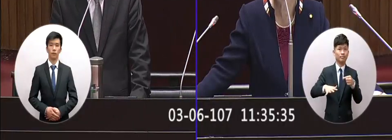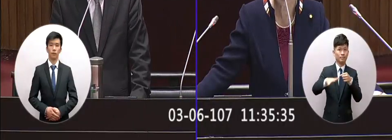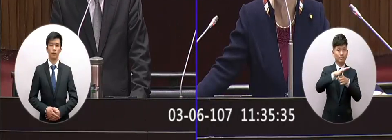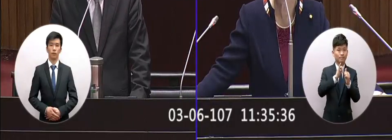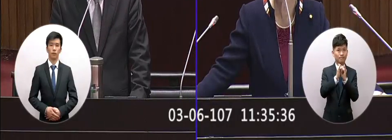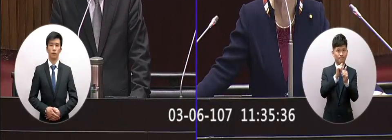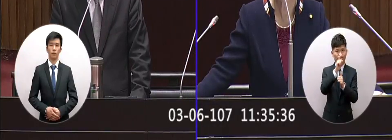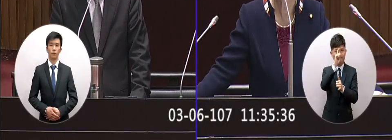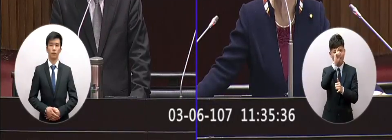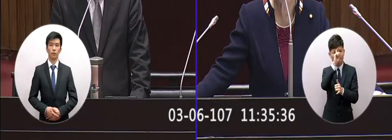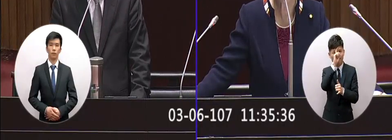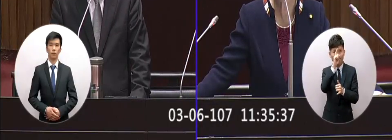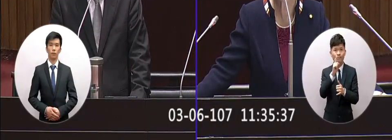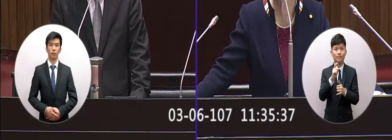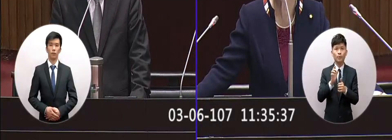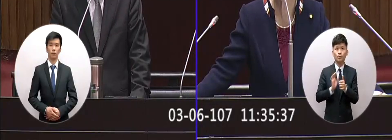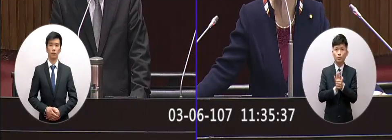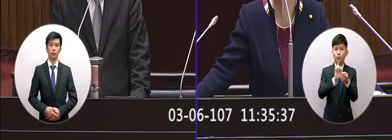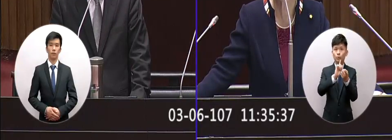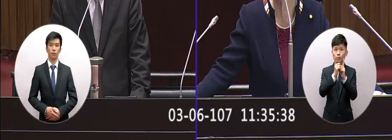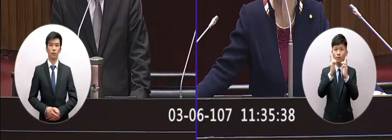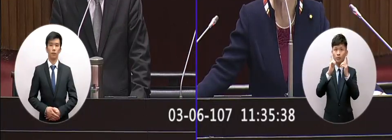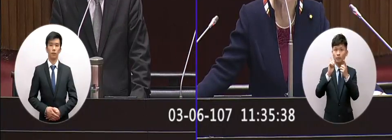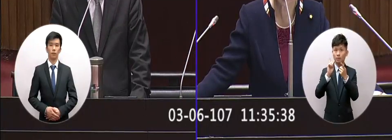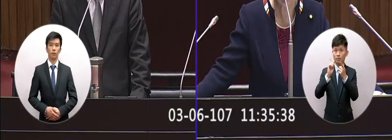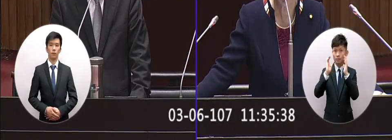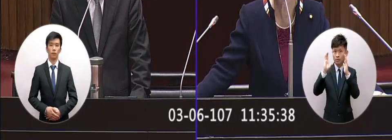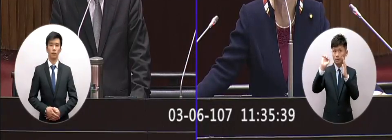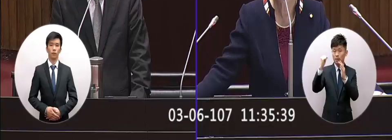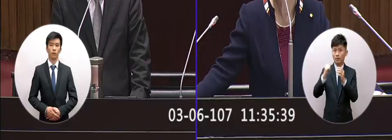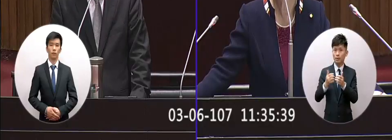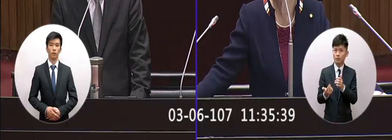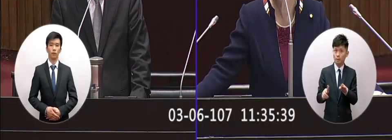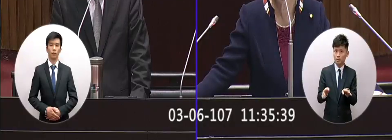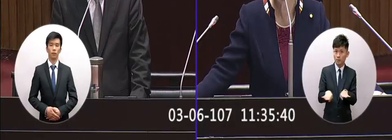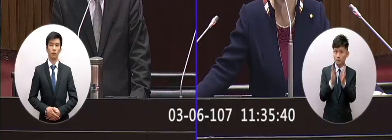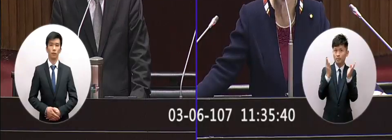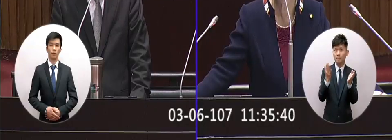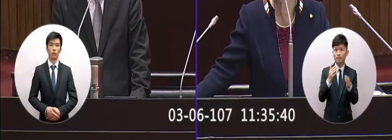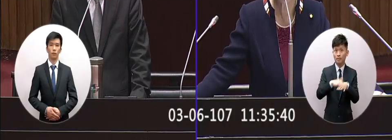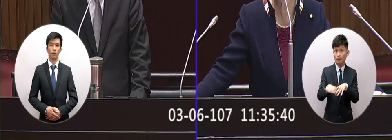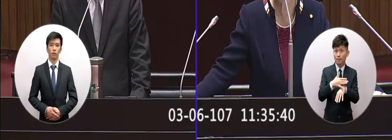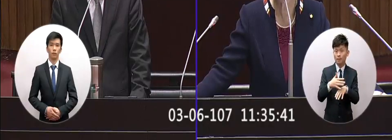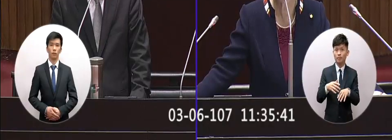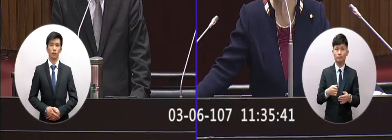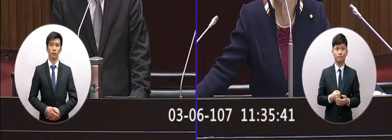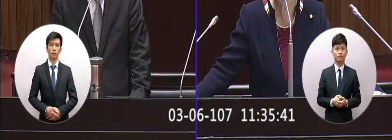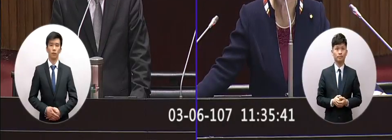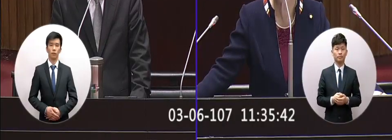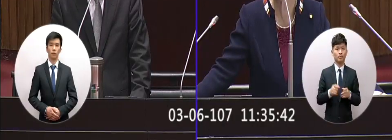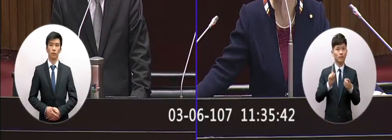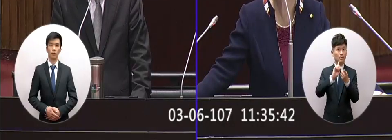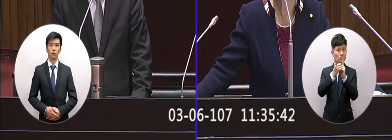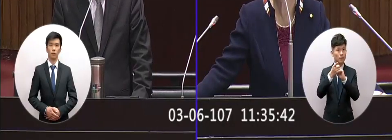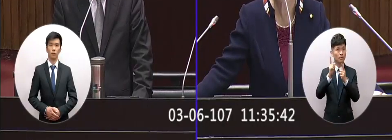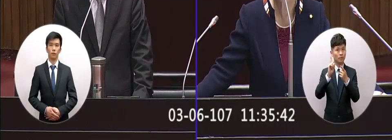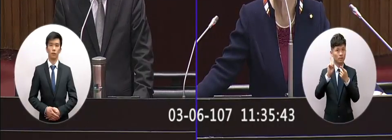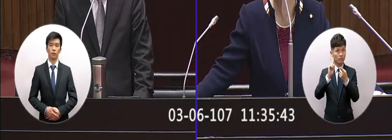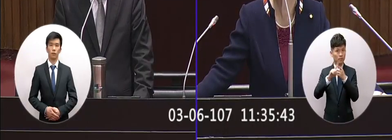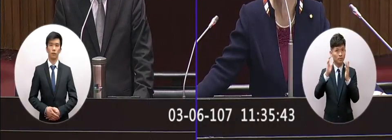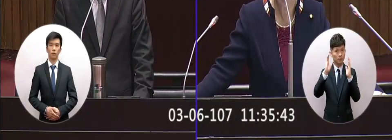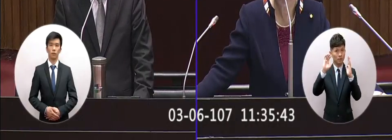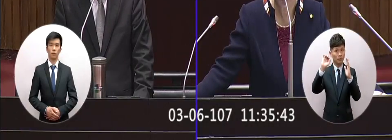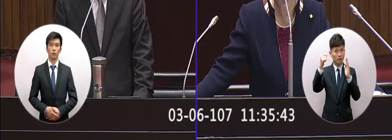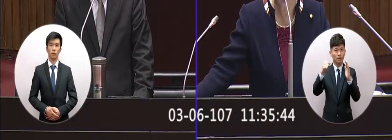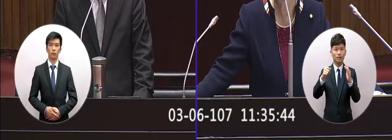大家都在期待我们的促进转型正义是不是能够开始启动。那当然要转动这个所谓的转型正义，当